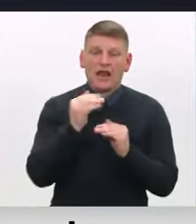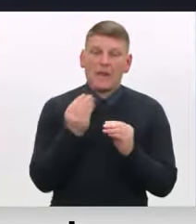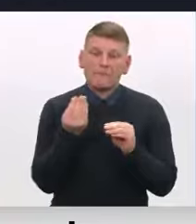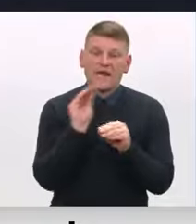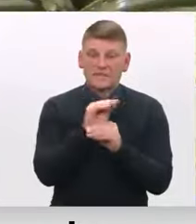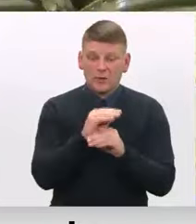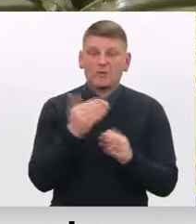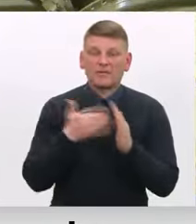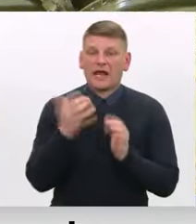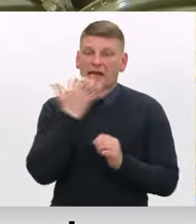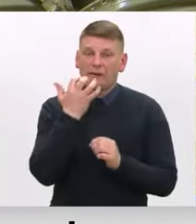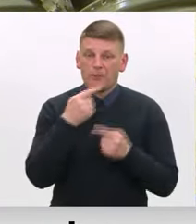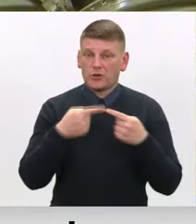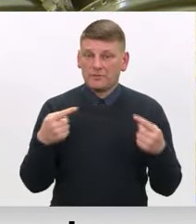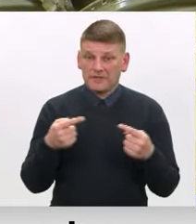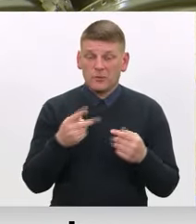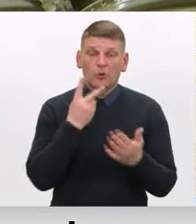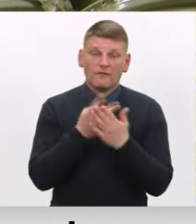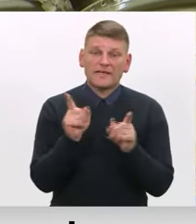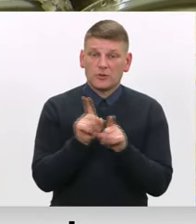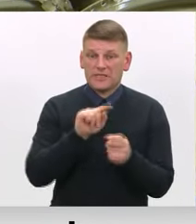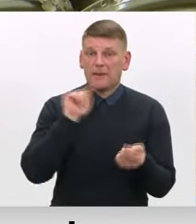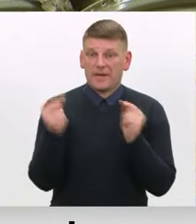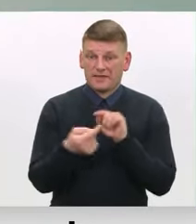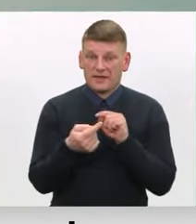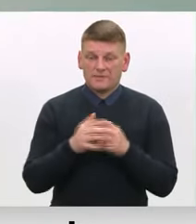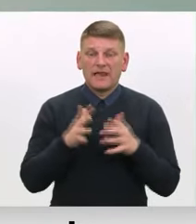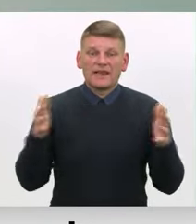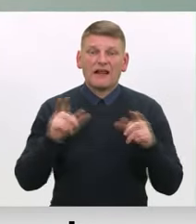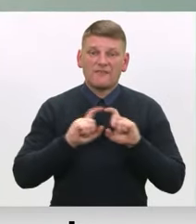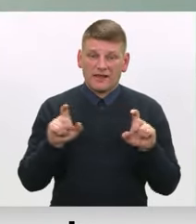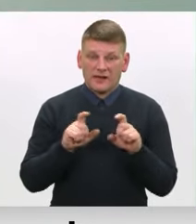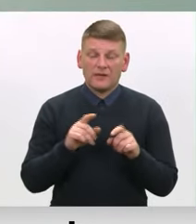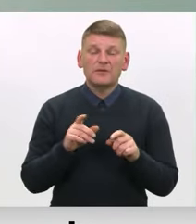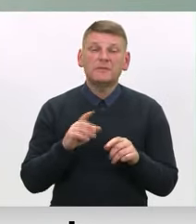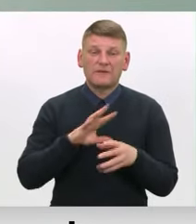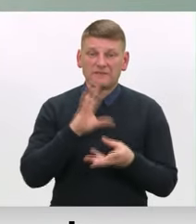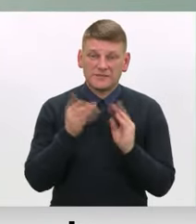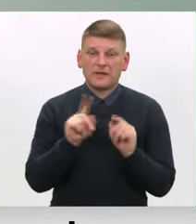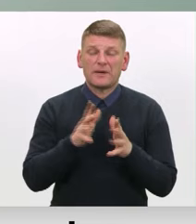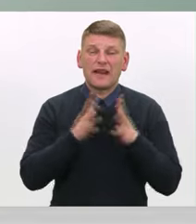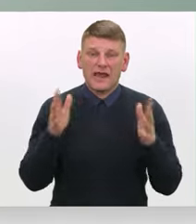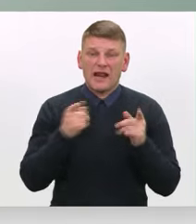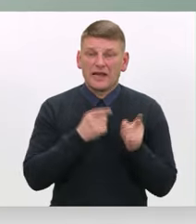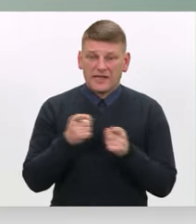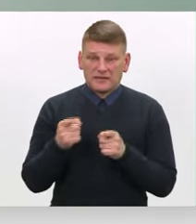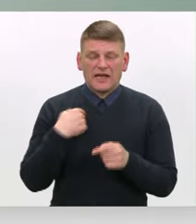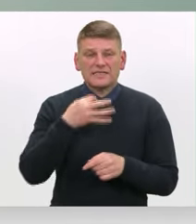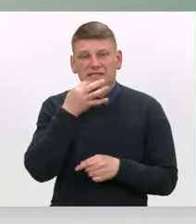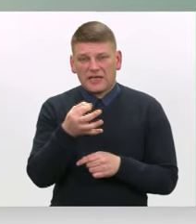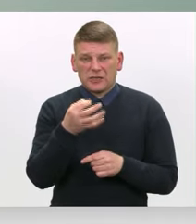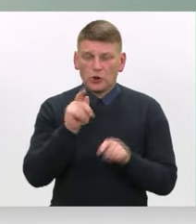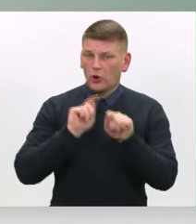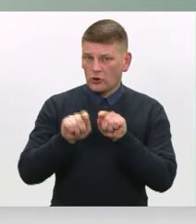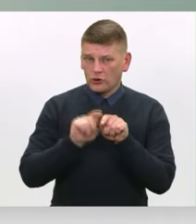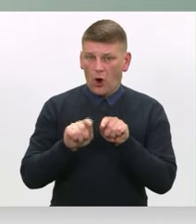importa precei, taču novērots arī pretējais. Lielveikalu tīkliem vispār ir ļoti liela ietekme un, es pat teiktu,